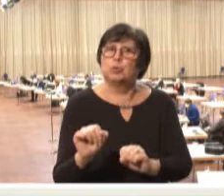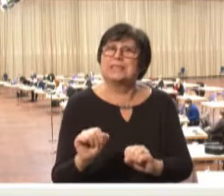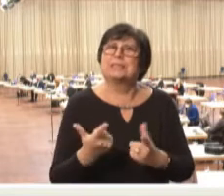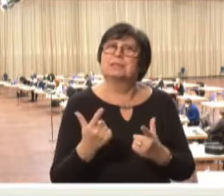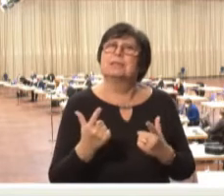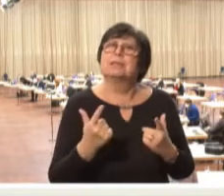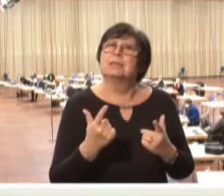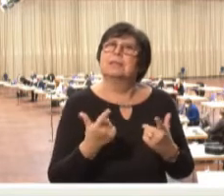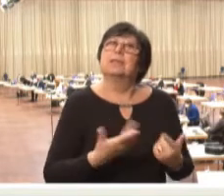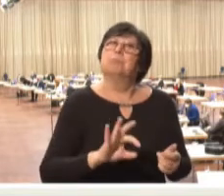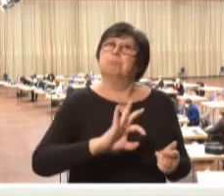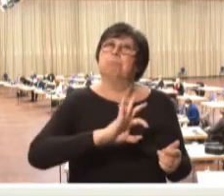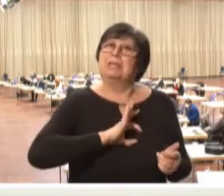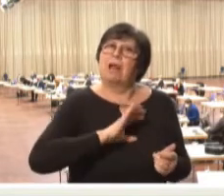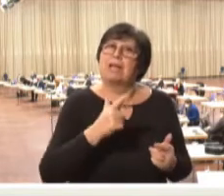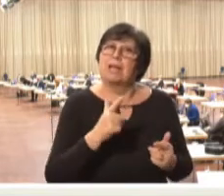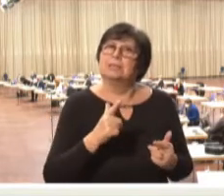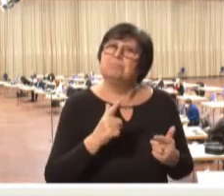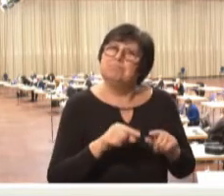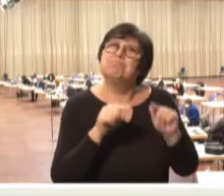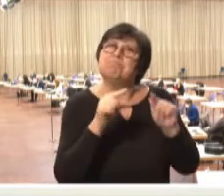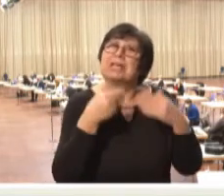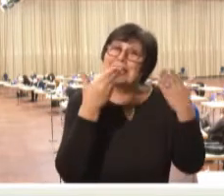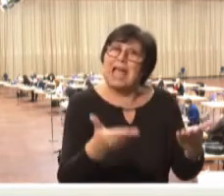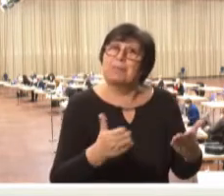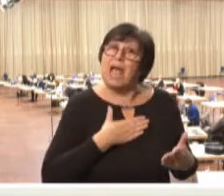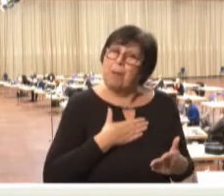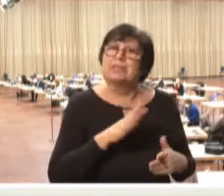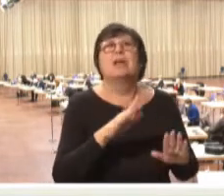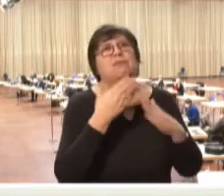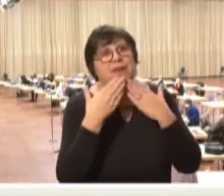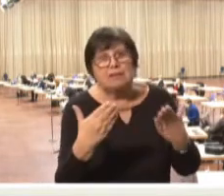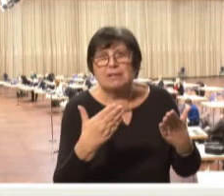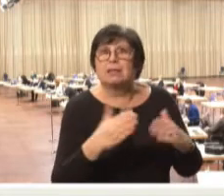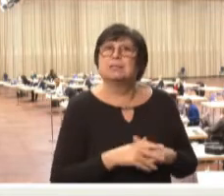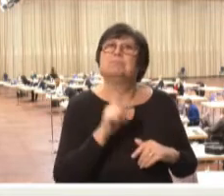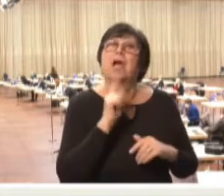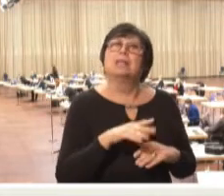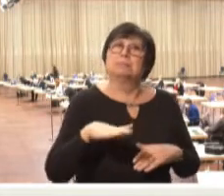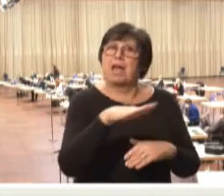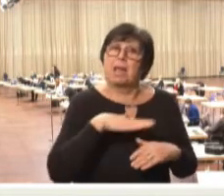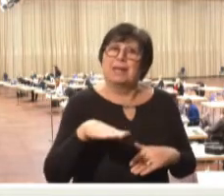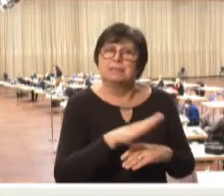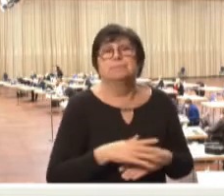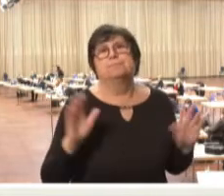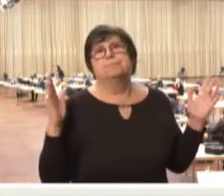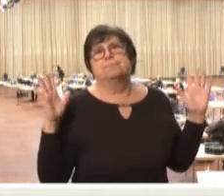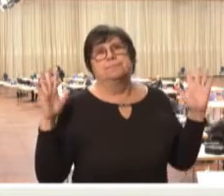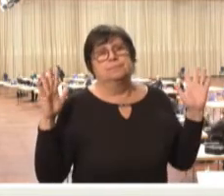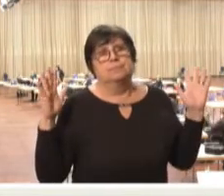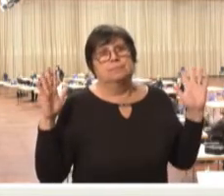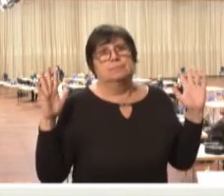besitzenden Medaille diese entsprechende Prägung gegeben hat. Deswegen ein herzliches Wort des Dankes an Sie, an das Parlament, meine sehr geehrten Damen und